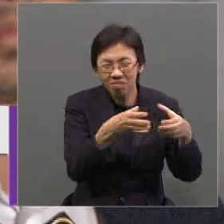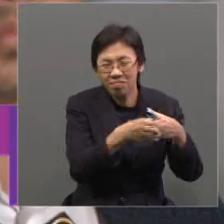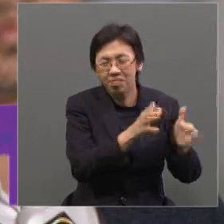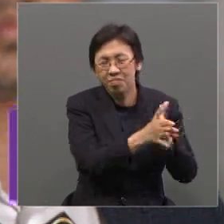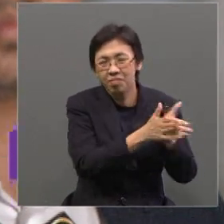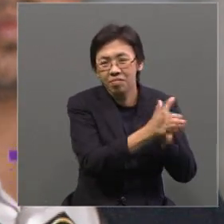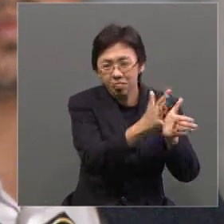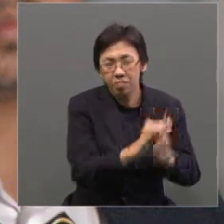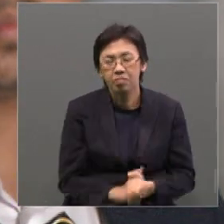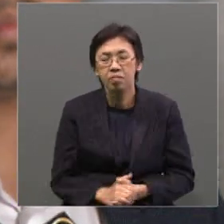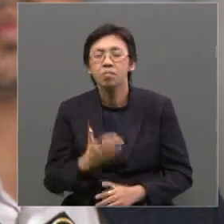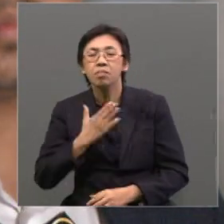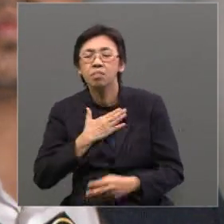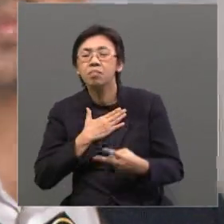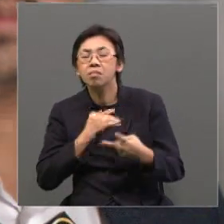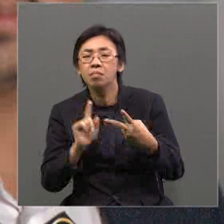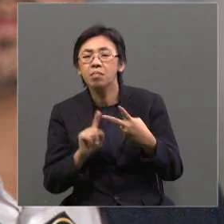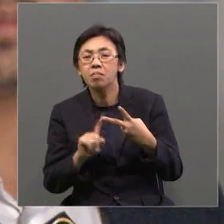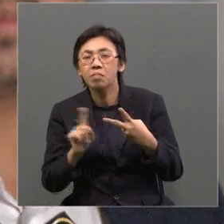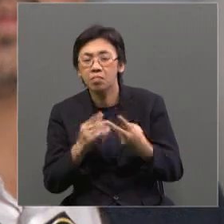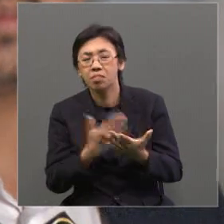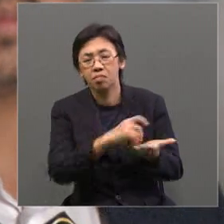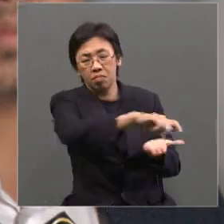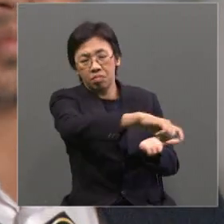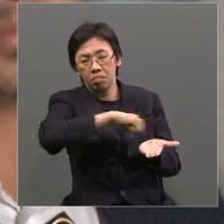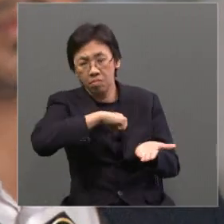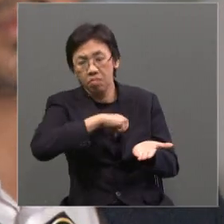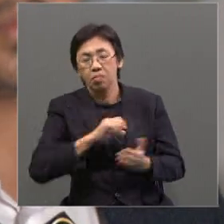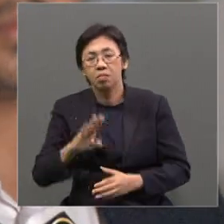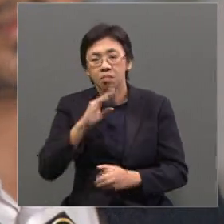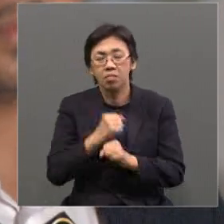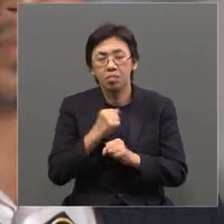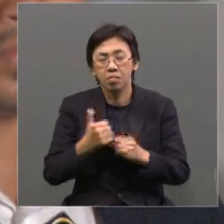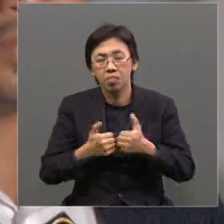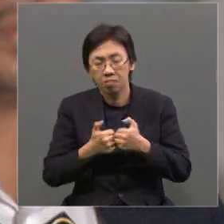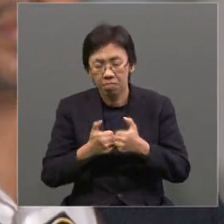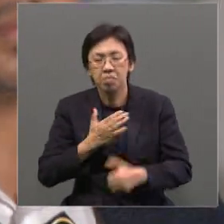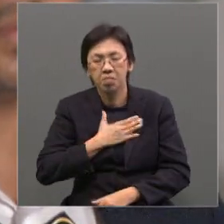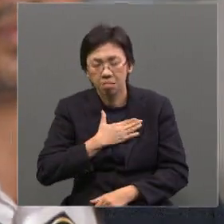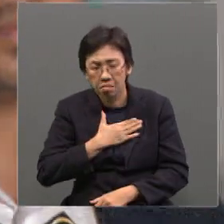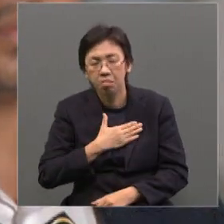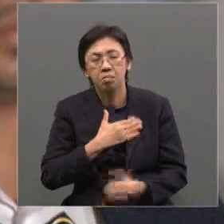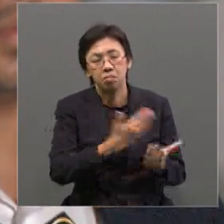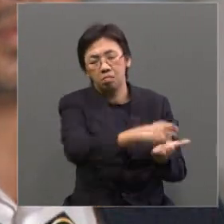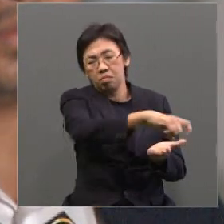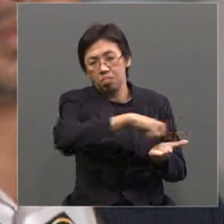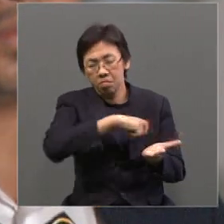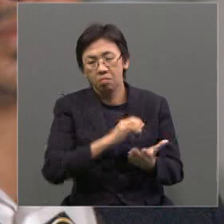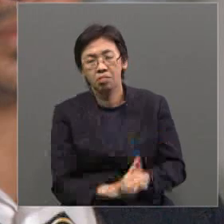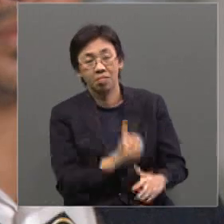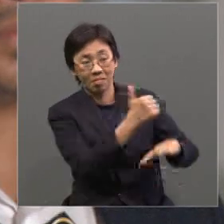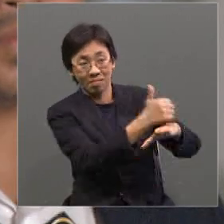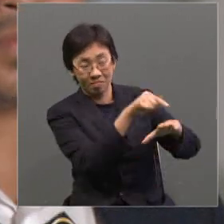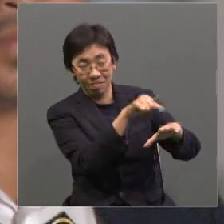เองดันไปมีเส้นทางที่มันเกี่ยวโยงในการโอนเงินมาก็คือบริษัททำเกมของผมซึ่งคุณอภิรักษ์เนี่ยเ